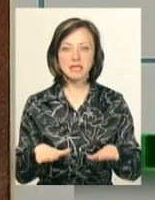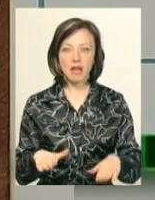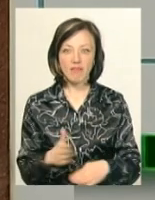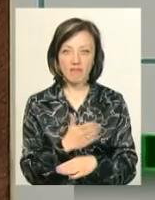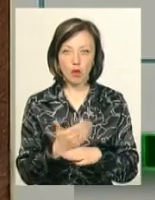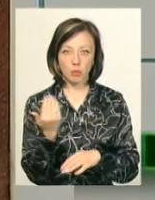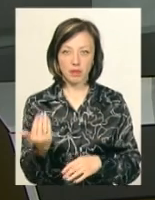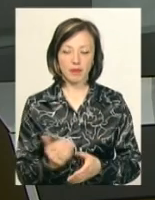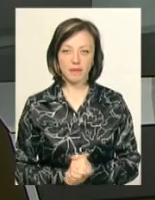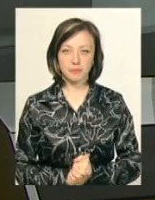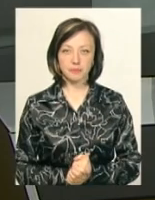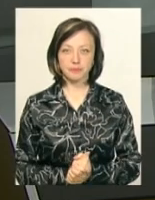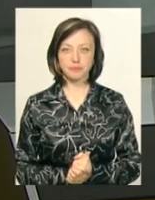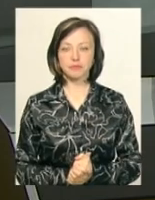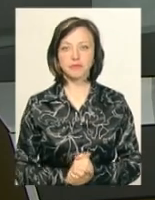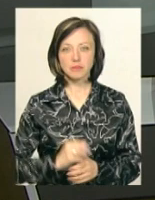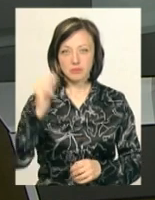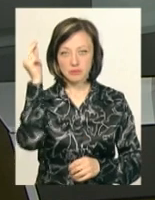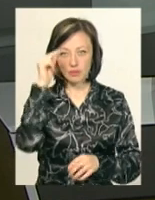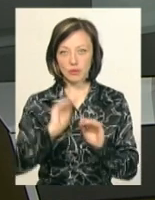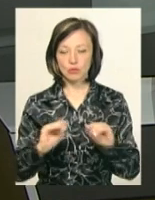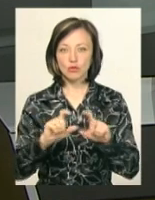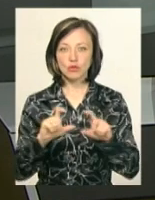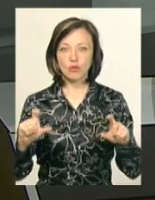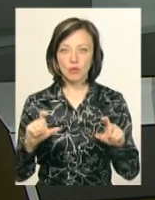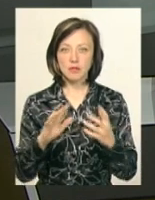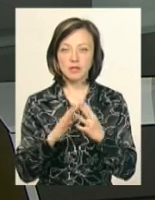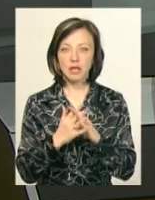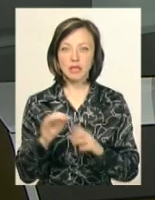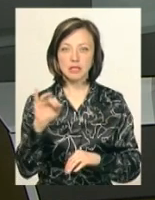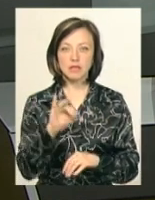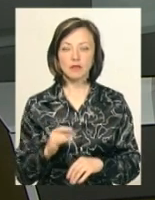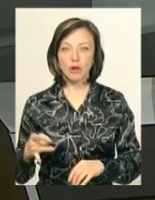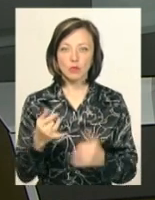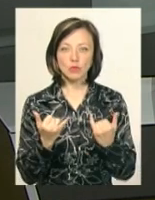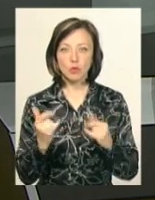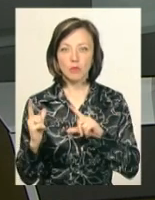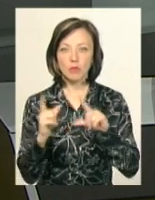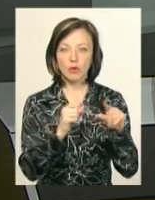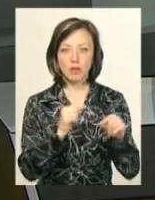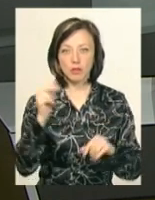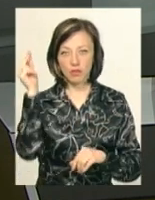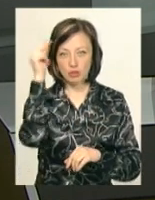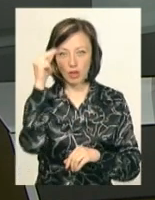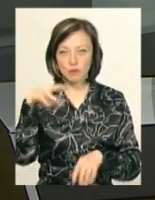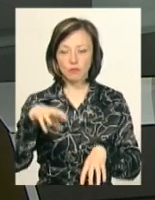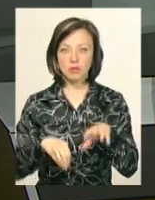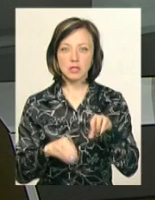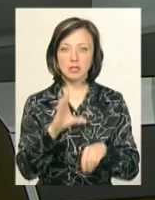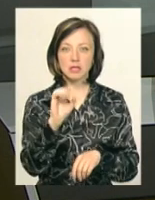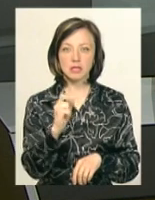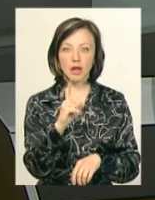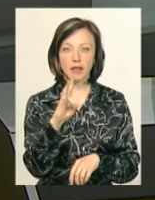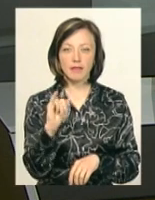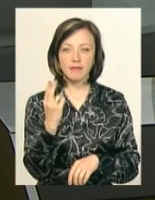виробників. Учні школи, що у селі Великі Пузирки Зясловського району, сьогодні поїхали на навчання в сусідні Сахнівці.